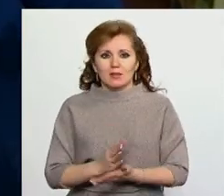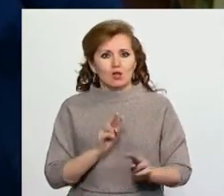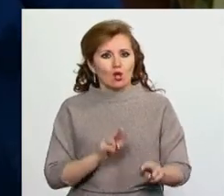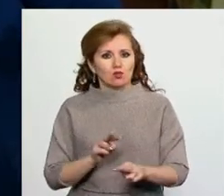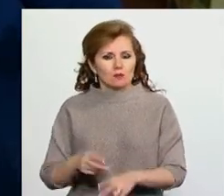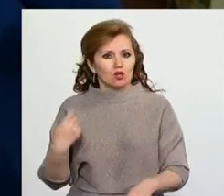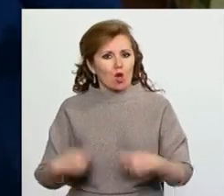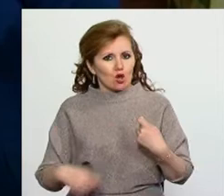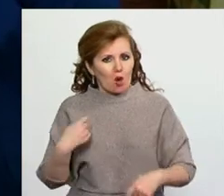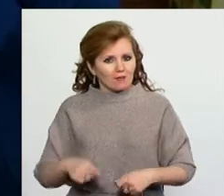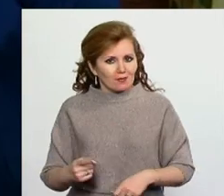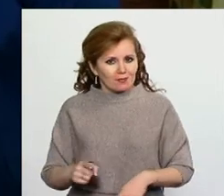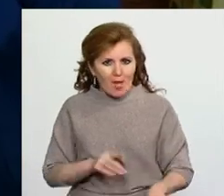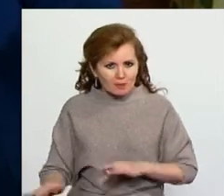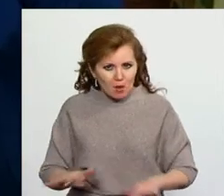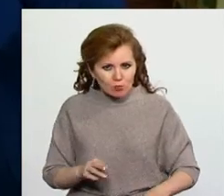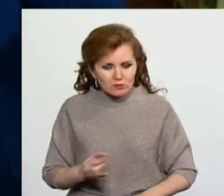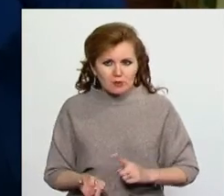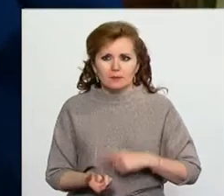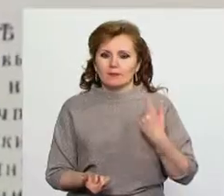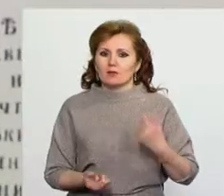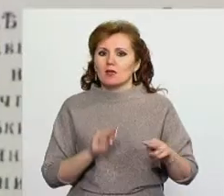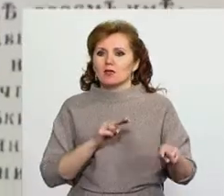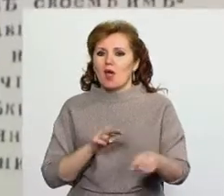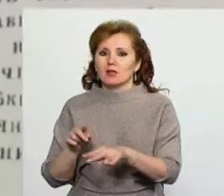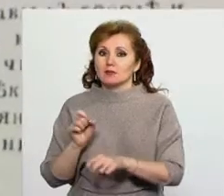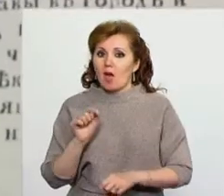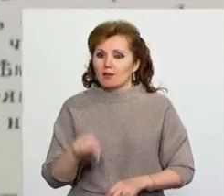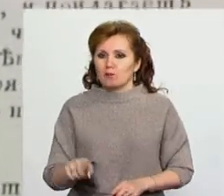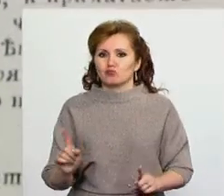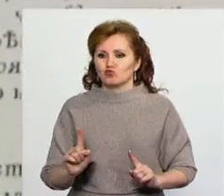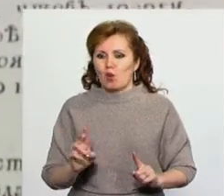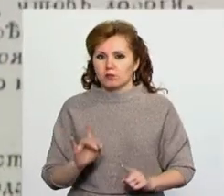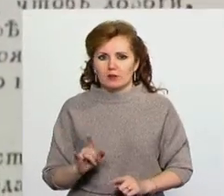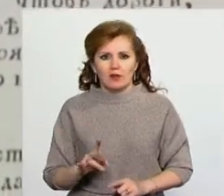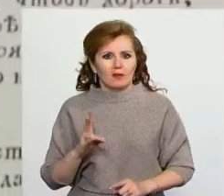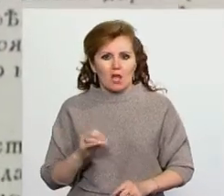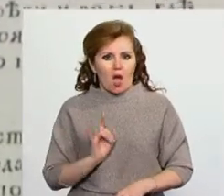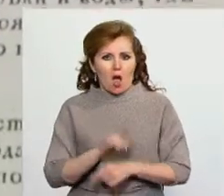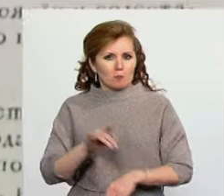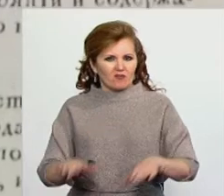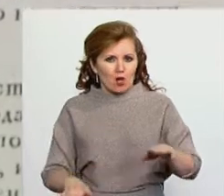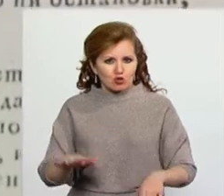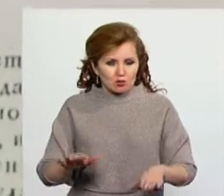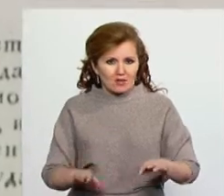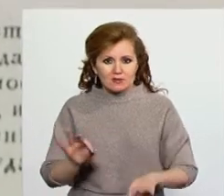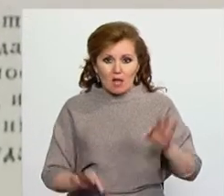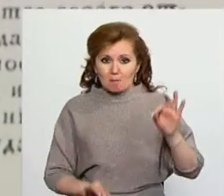торговой деятельности. Следили за тем, чтобы не обвешивали, то есть за мерами